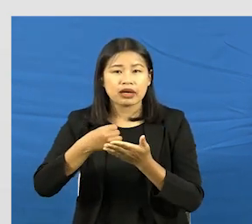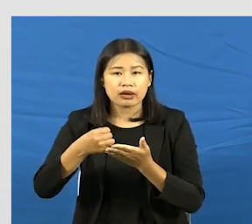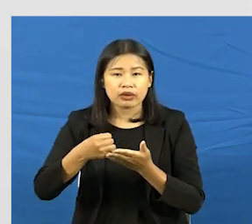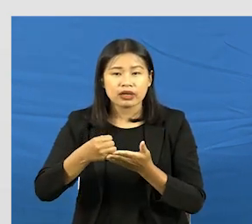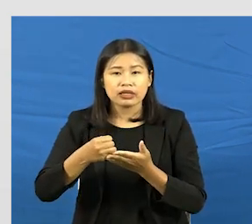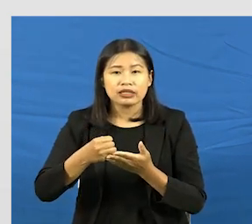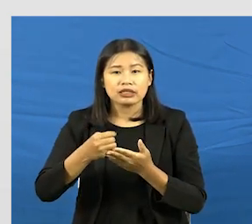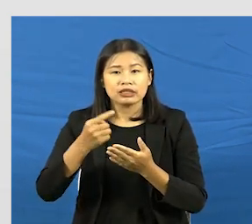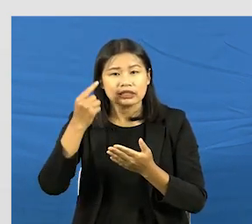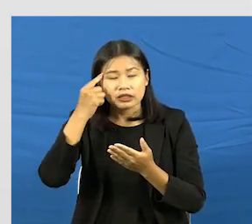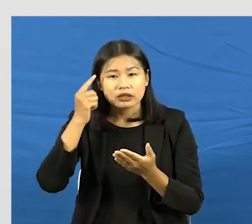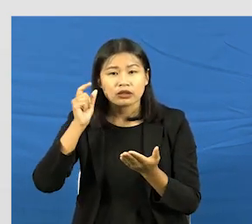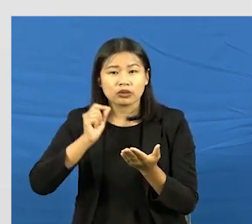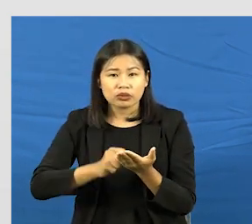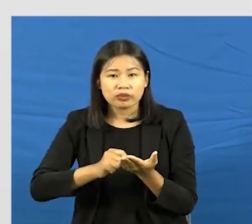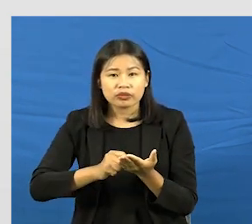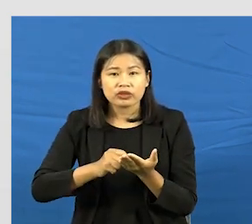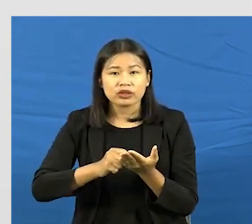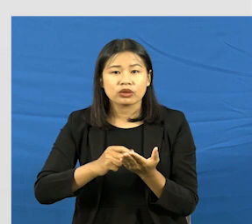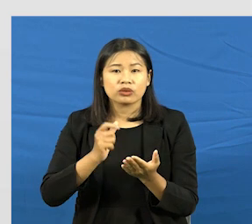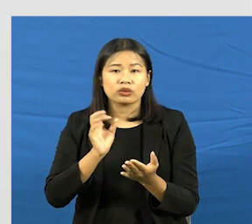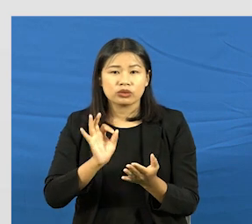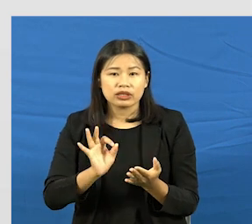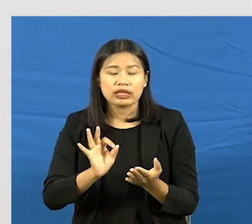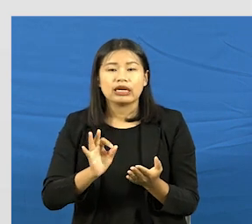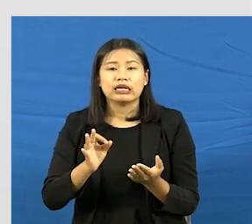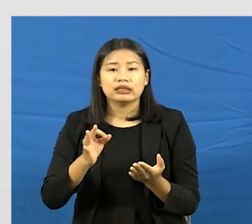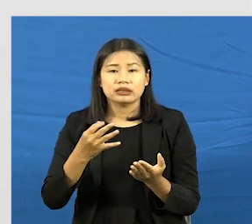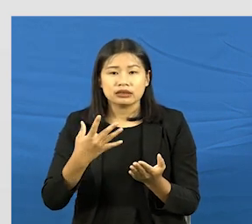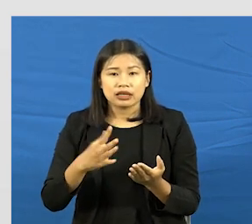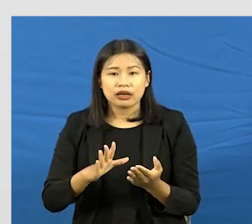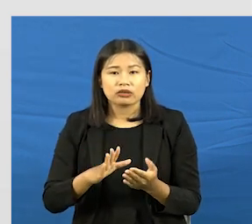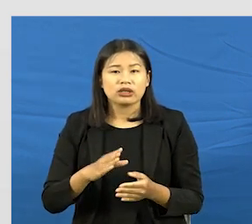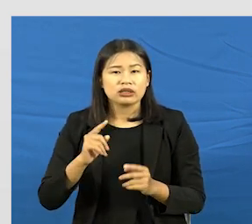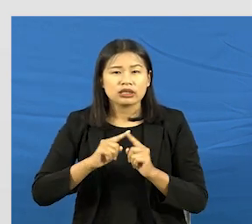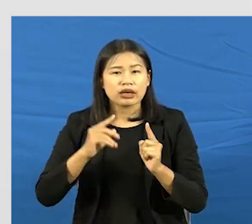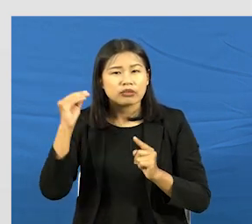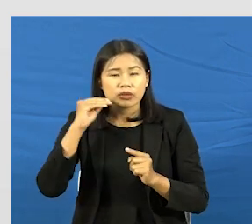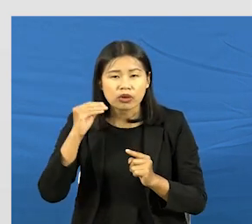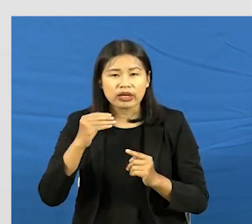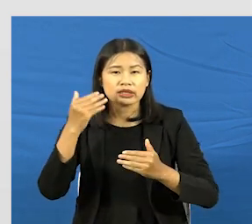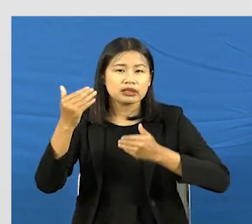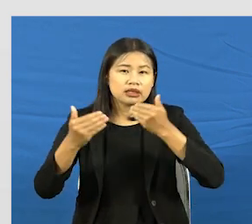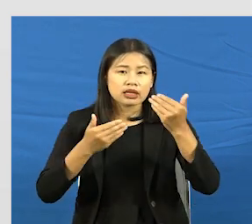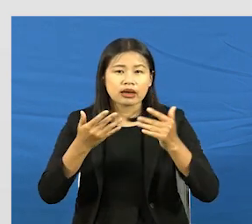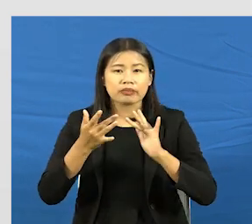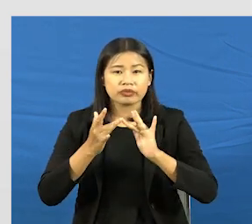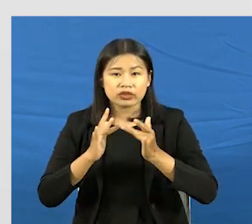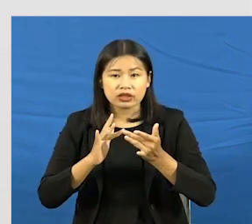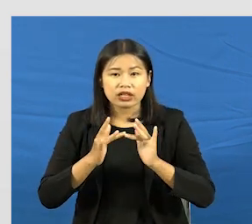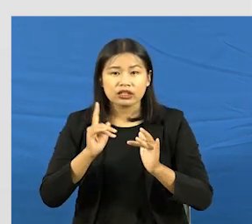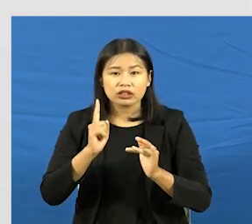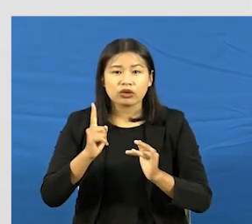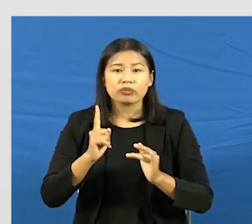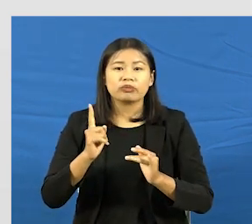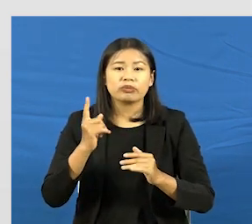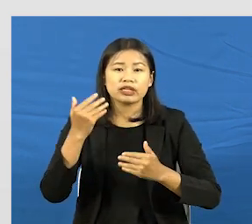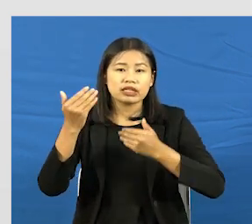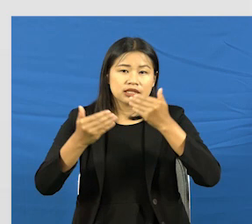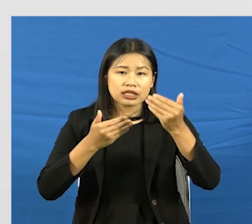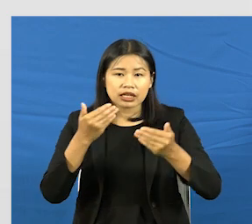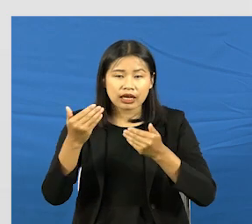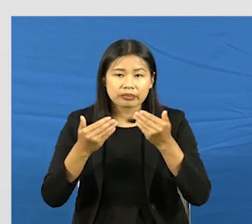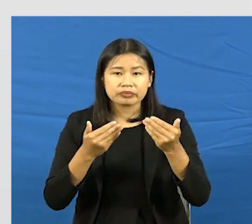แต่ทั้งนั้นทั้งนี้กิจกรรมออนไลน์เหล่านั้นก็จะต้องเป็นกิจกรรมที่ไม่ไปละเมิดสิทธิเสรีภา